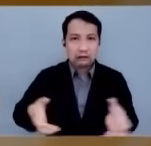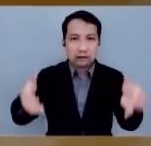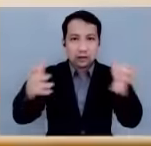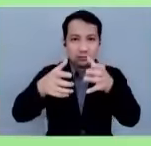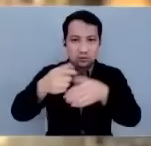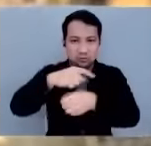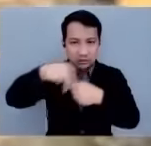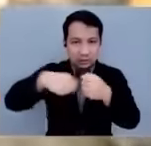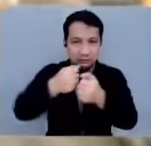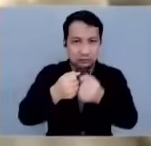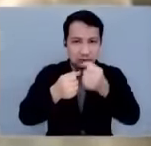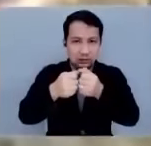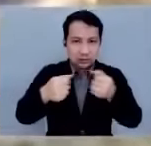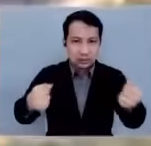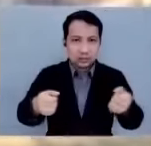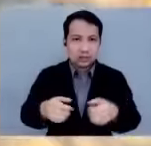po.